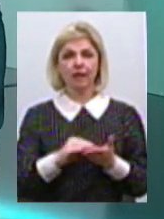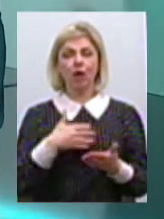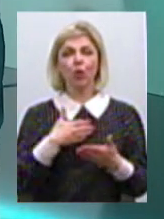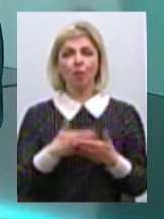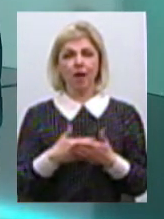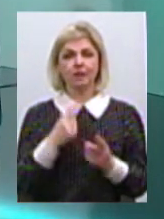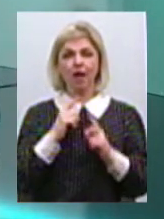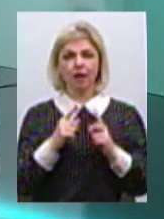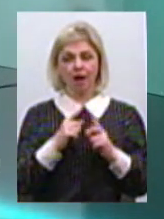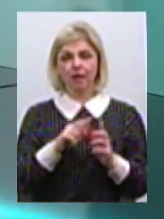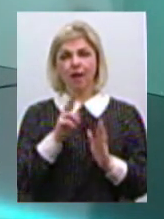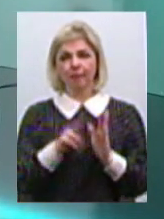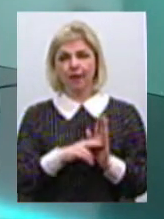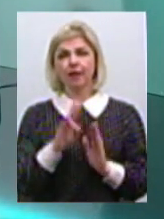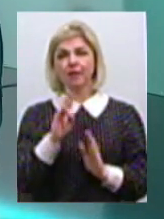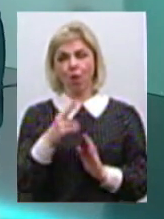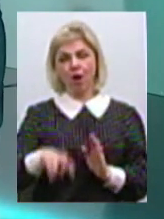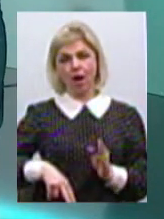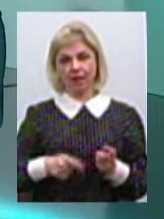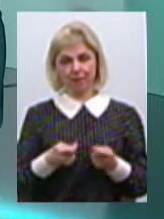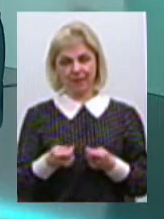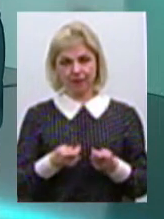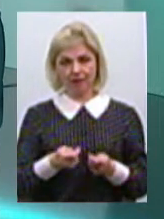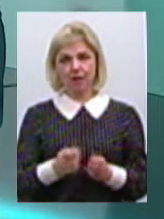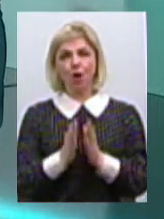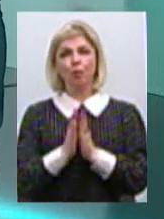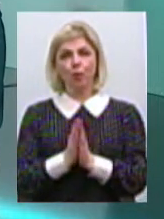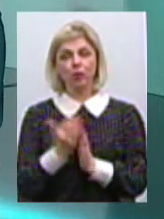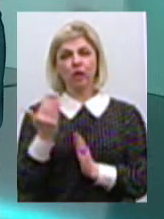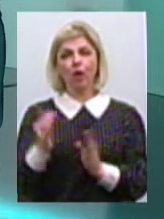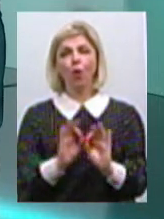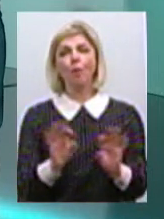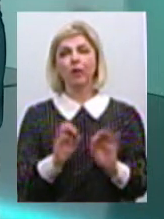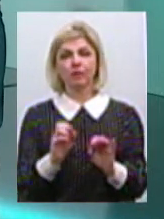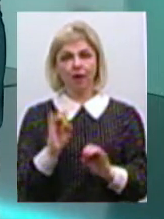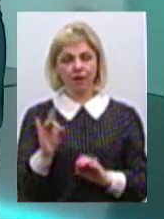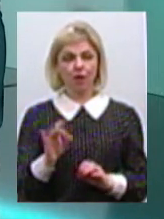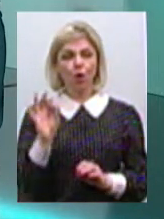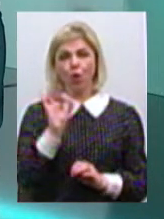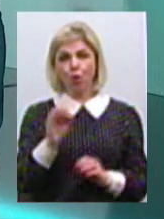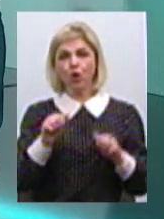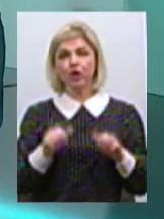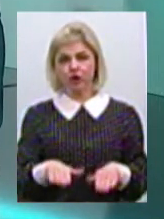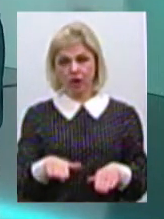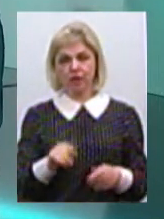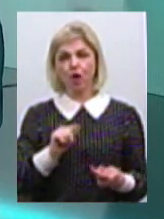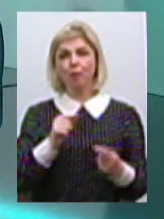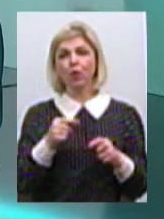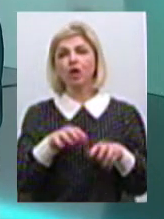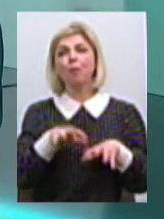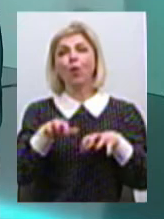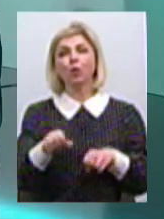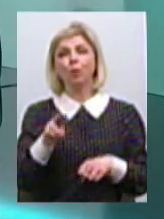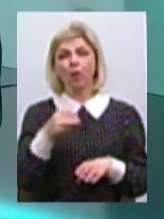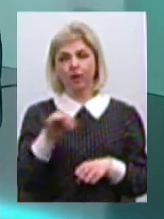при Миколаївській обласній державній адміністрації. Попросили її коментар щодо рішення антимонопольного комітету. Будь